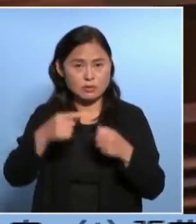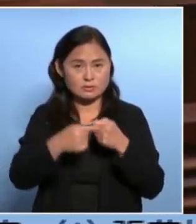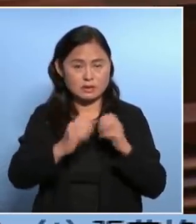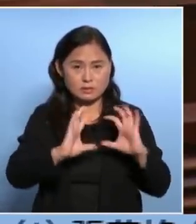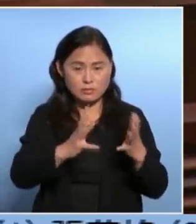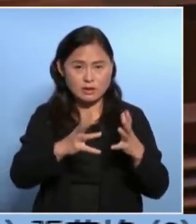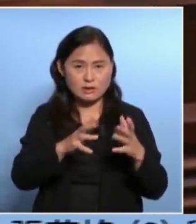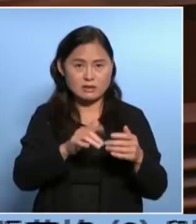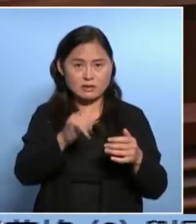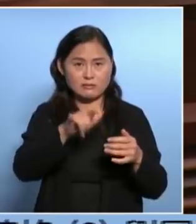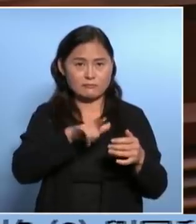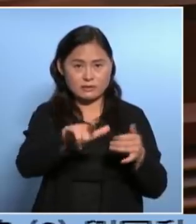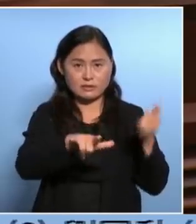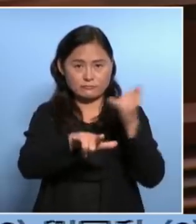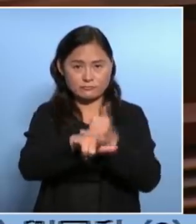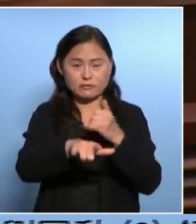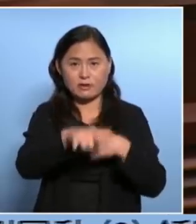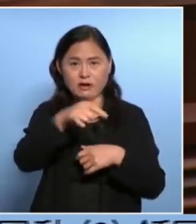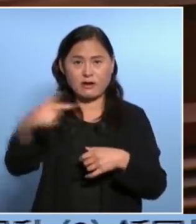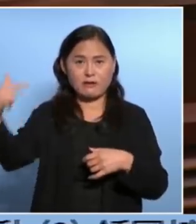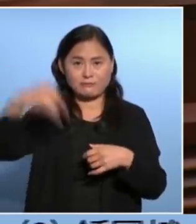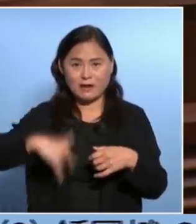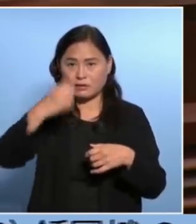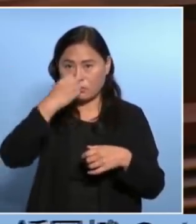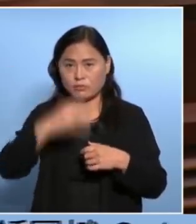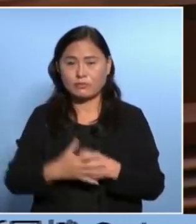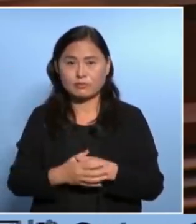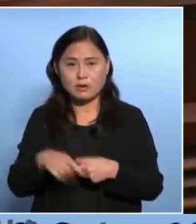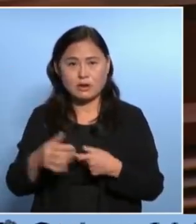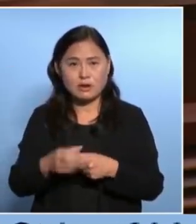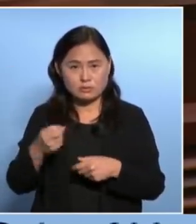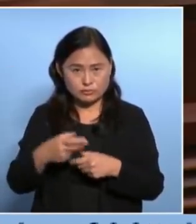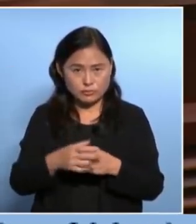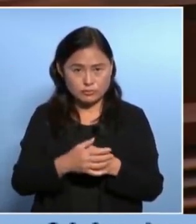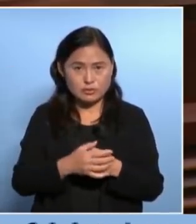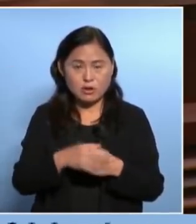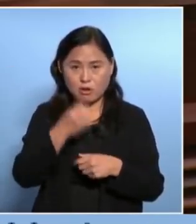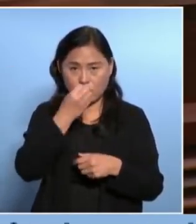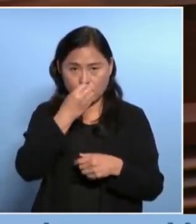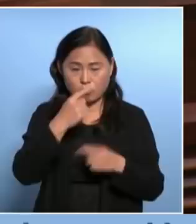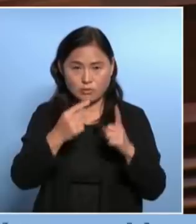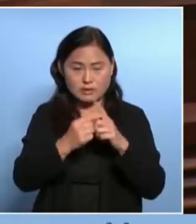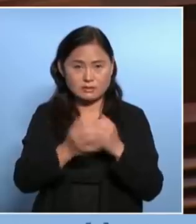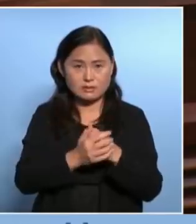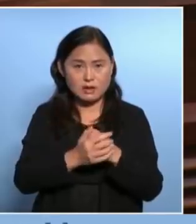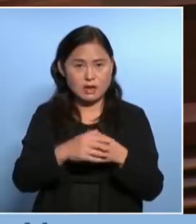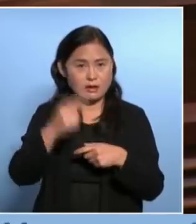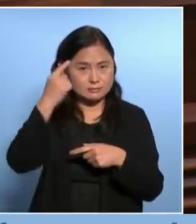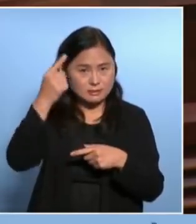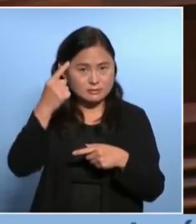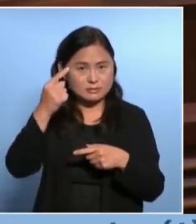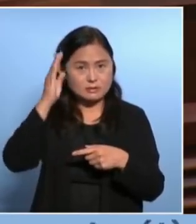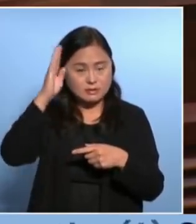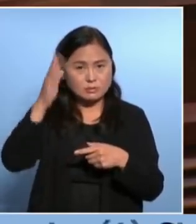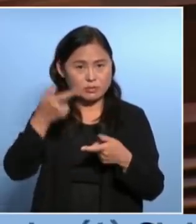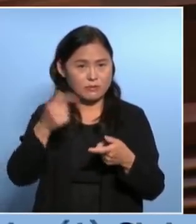機飛回香港。我亦都會爭取將我們香港的居民整批在第一天盡量讓他